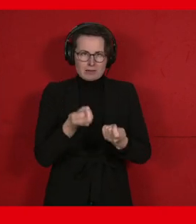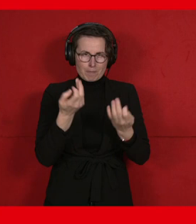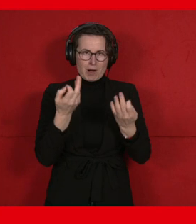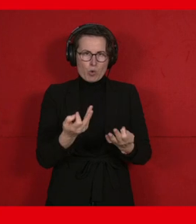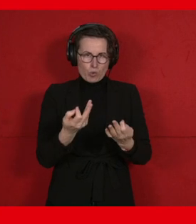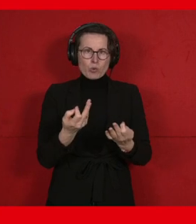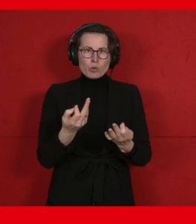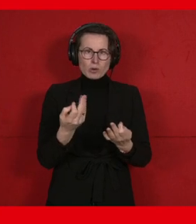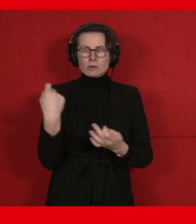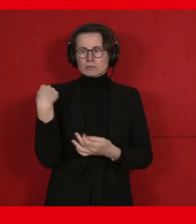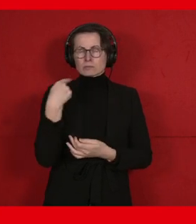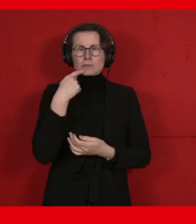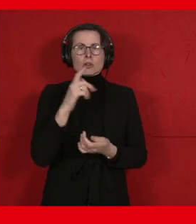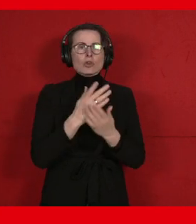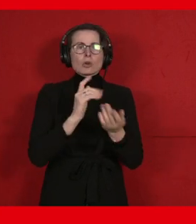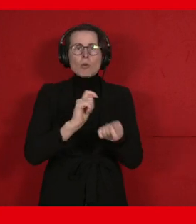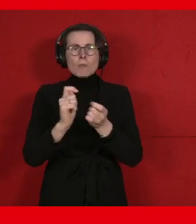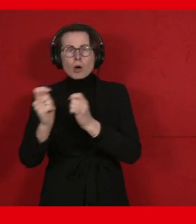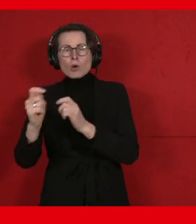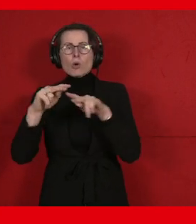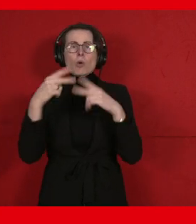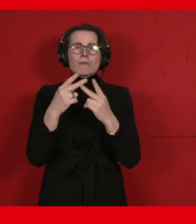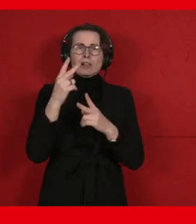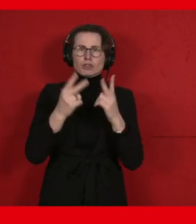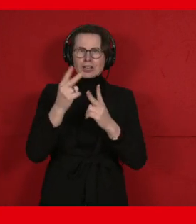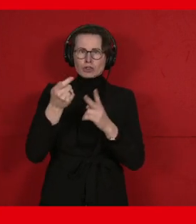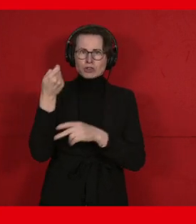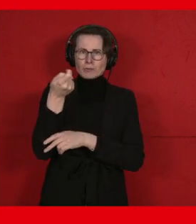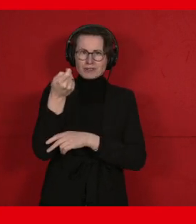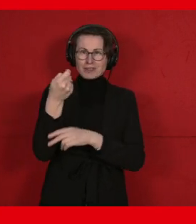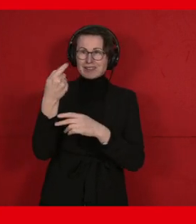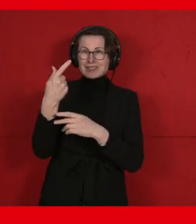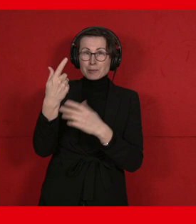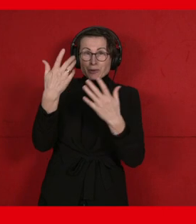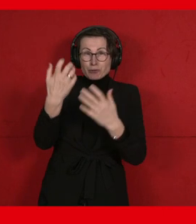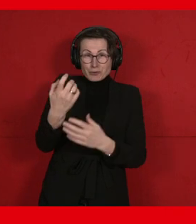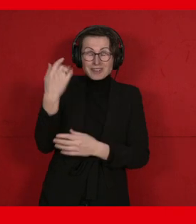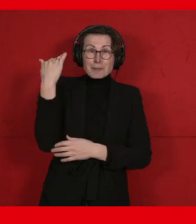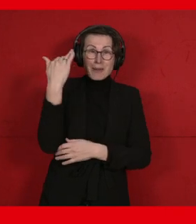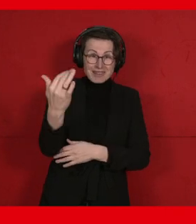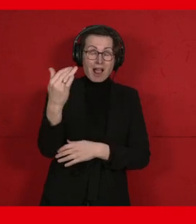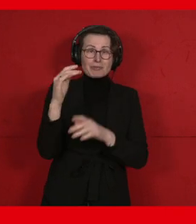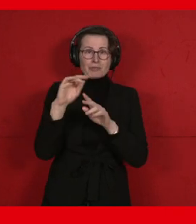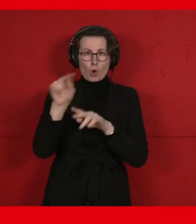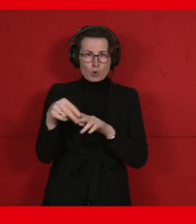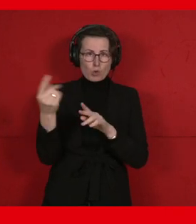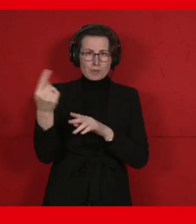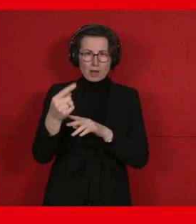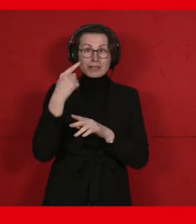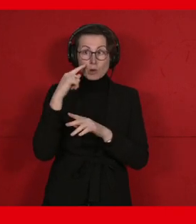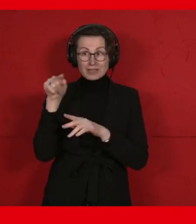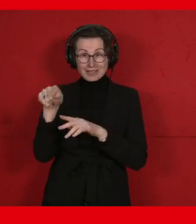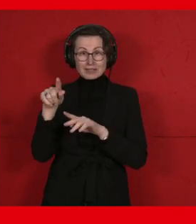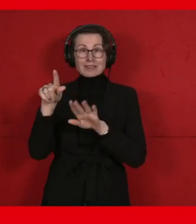Ich habe vorhin den Umbau der umweltschädlichen Subventionen, immerhin 57 Milliarden Euro im Jahr, angesprochen. Ich glaube, dass diese